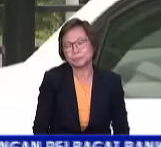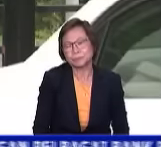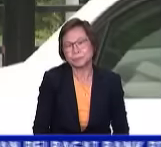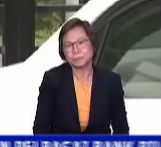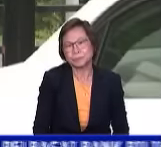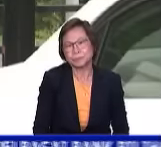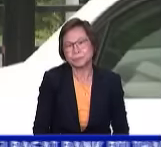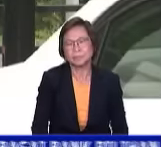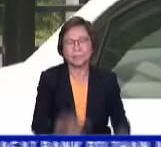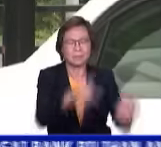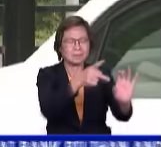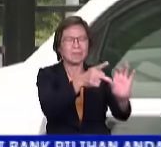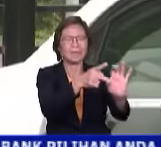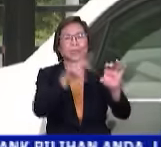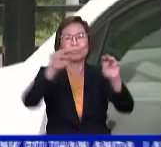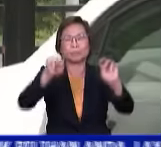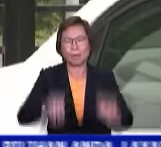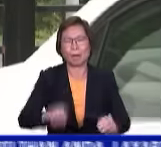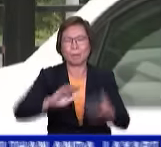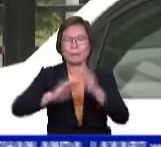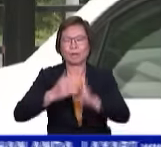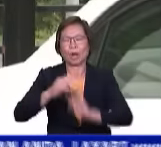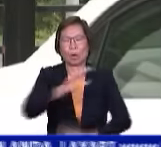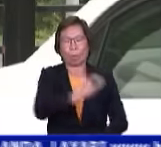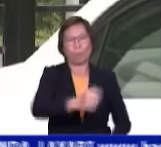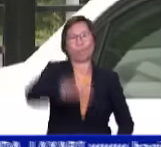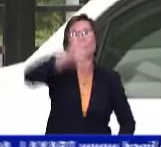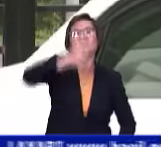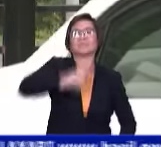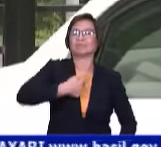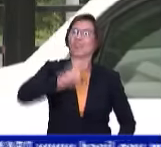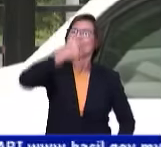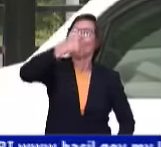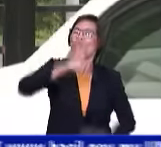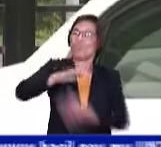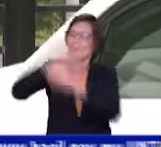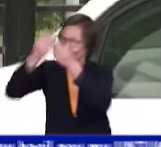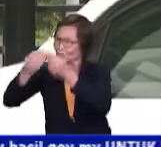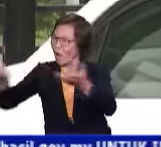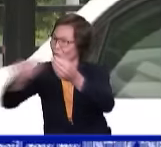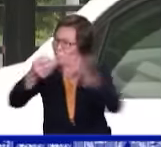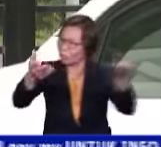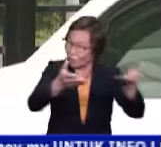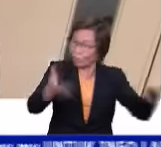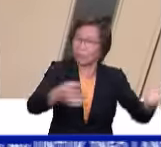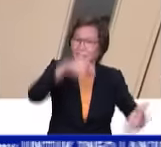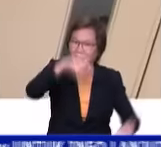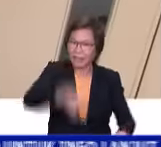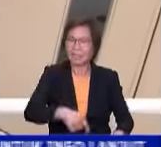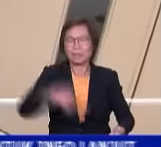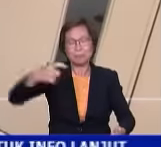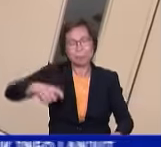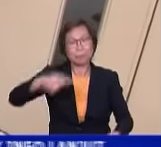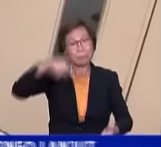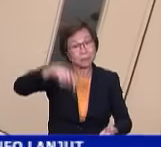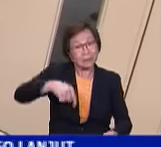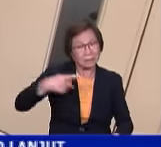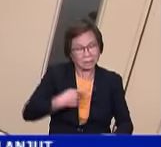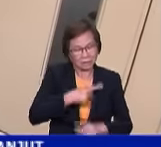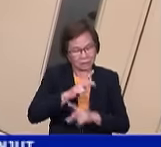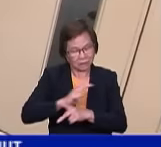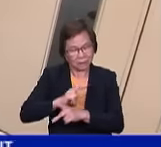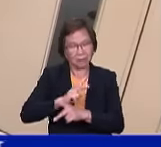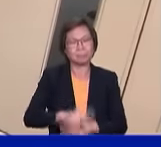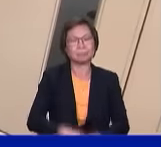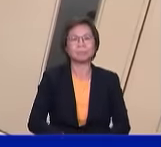Sebab psikologi manusia, dia nak menjadi orang yang pertama, dia nak berkongsi dengan orang. Jadi inilah perkara yang perlu kita hati-hati.